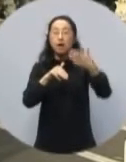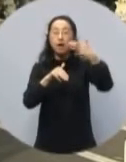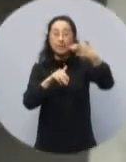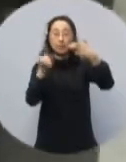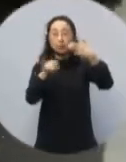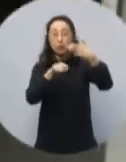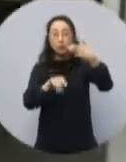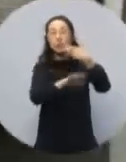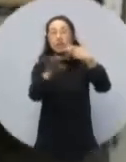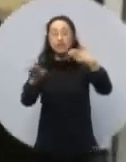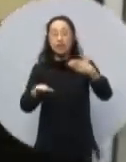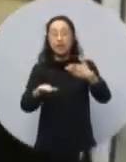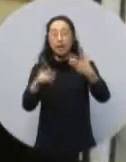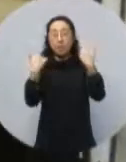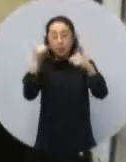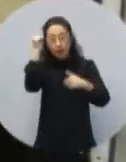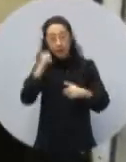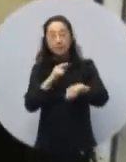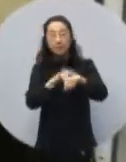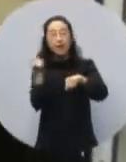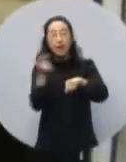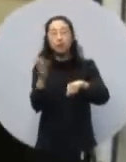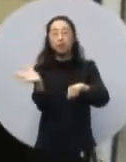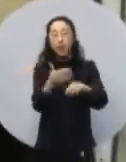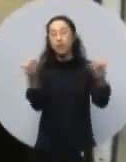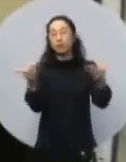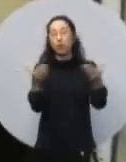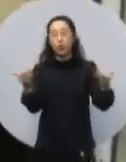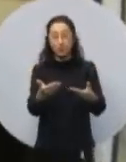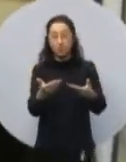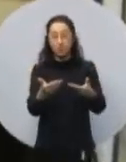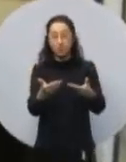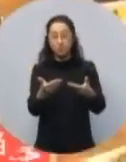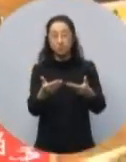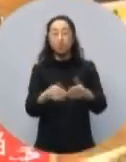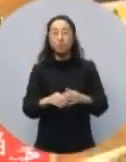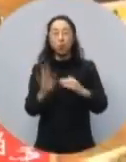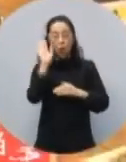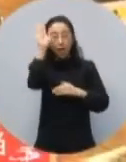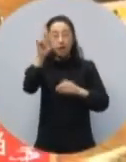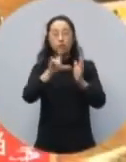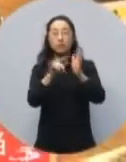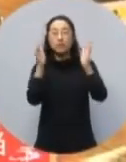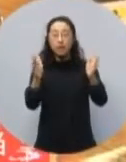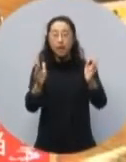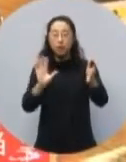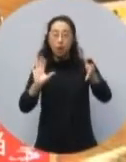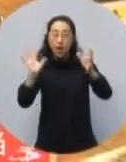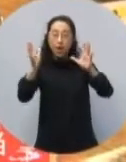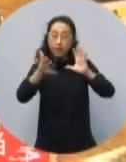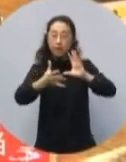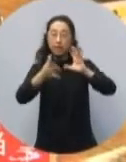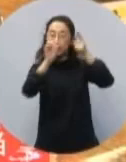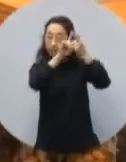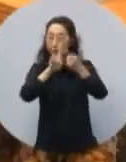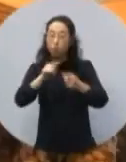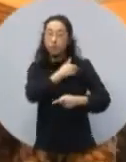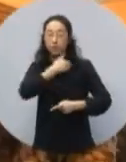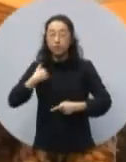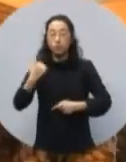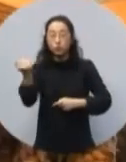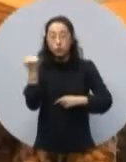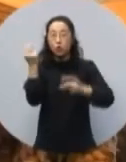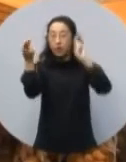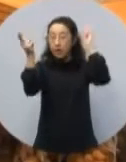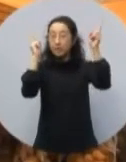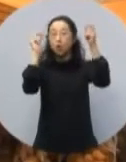の皆さんが毎朝朝早くから働いております。当社は、これからの時代変化に対応できる強い企業